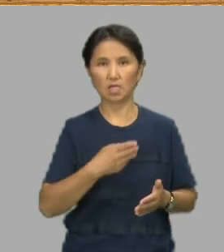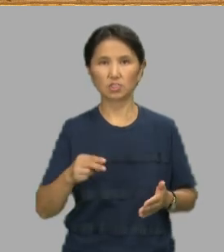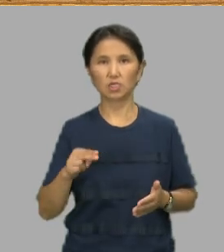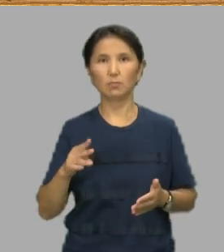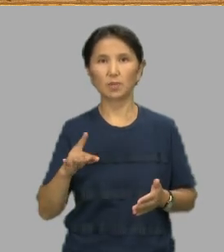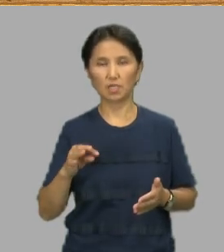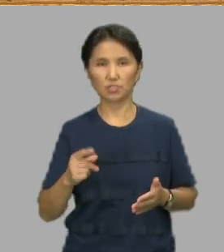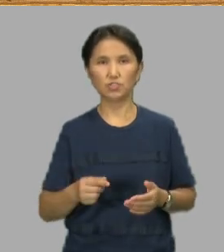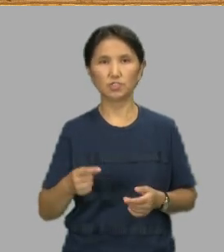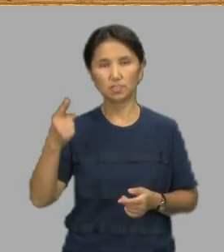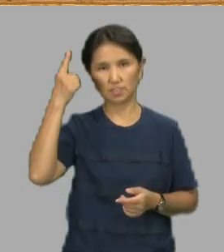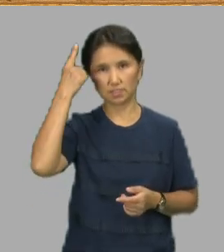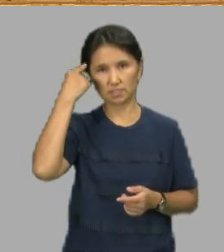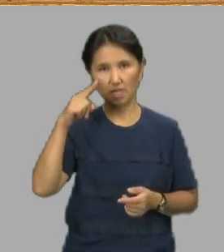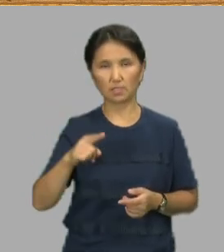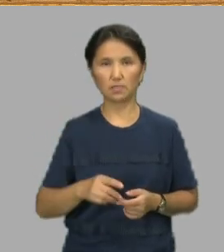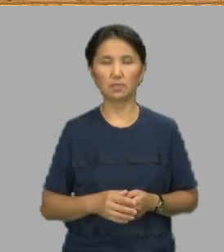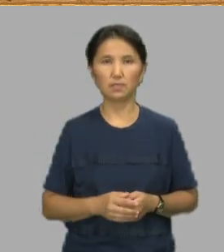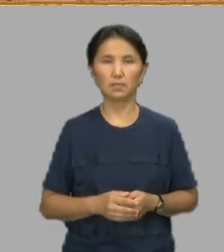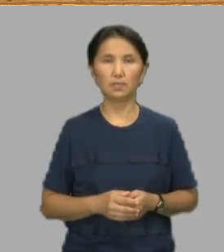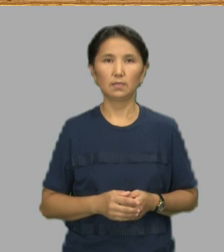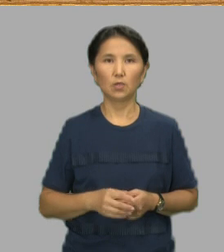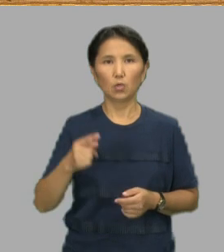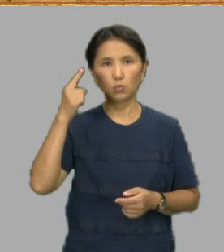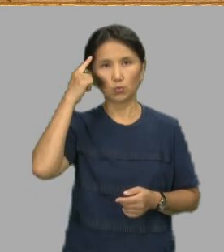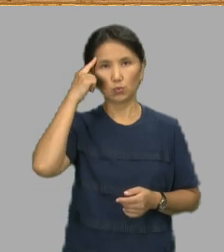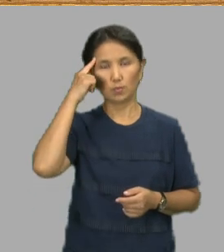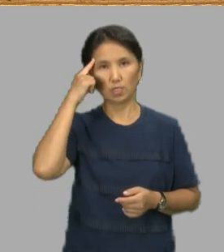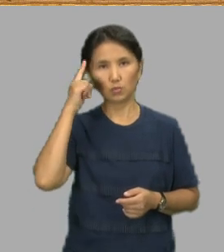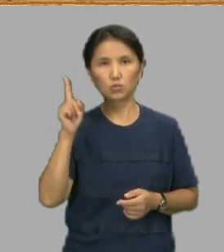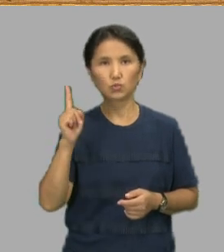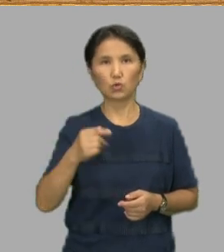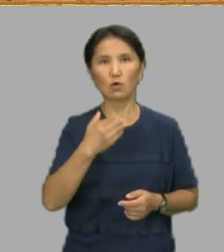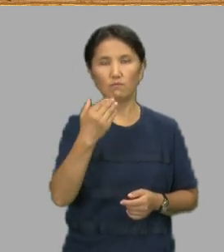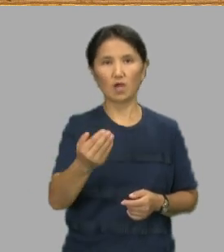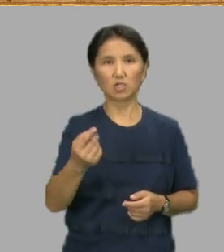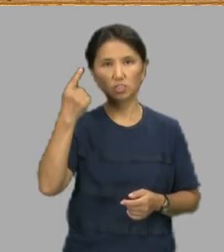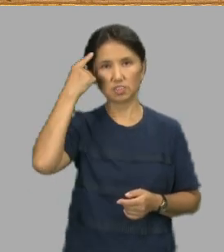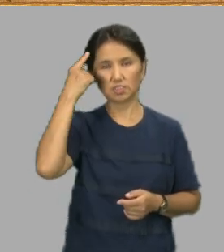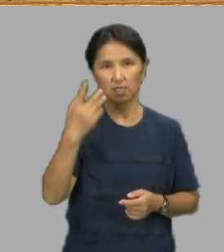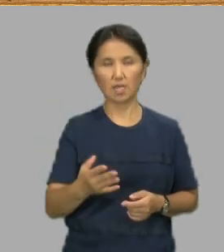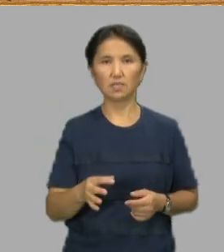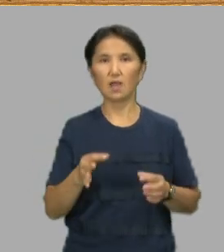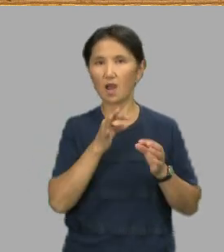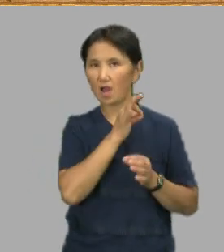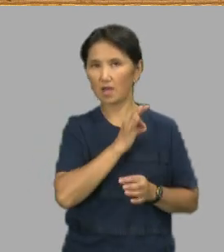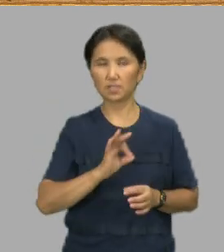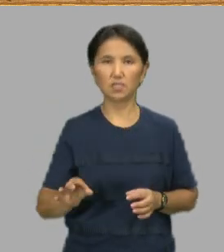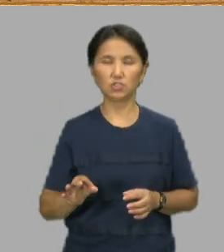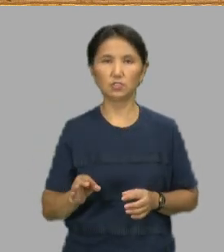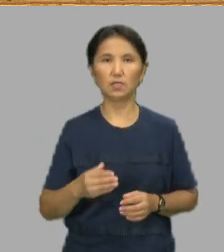наших практических знаний. Я думаю, что ваши знания отличные, и